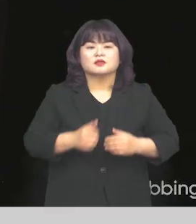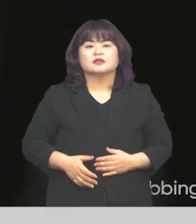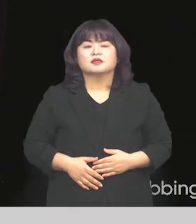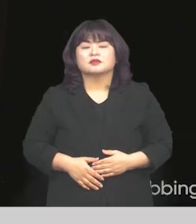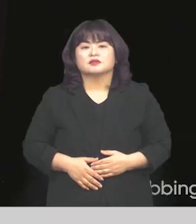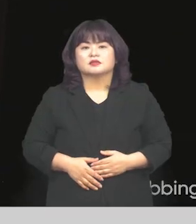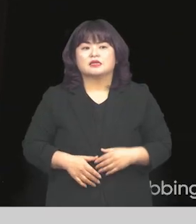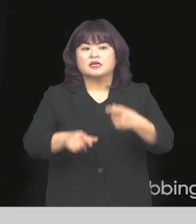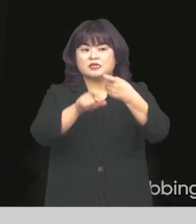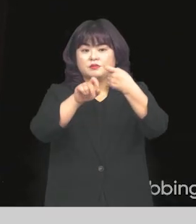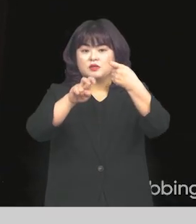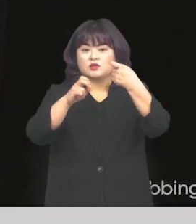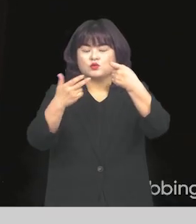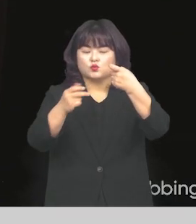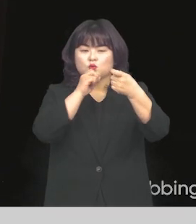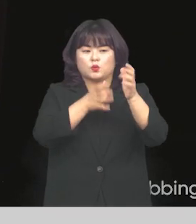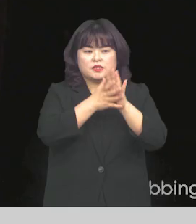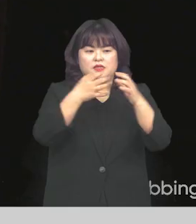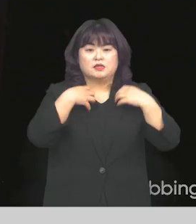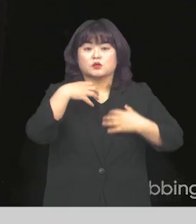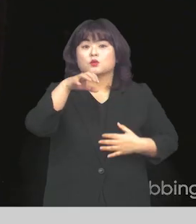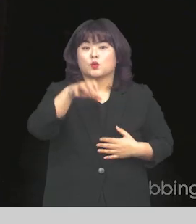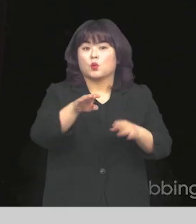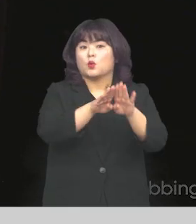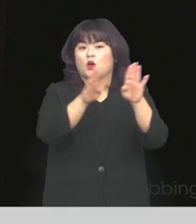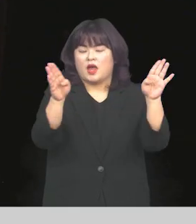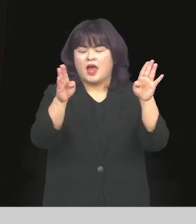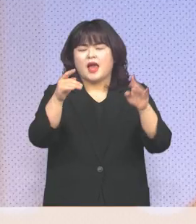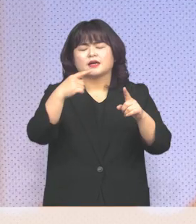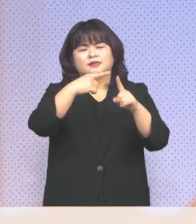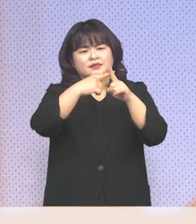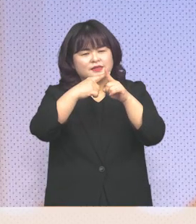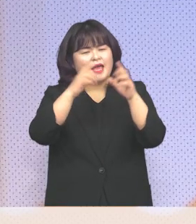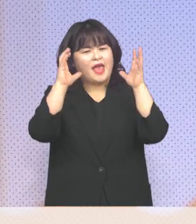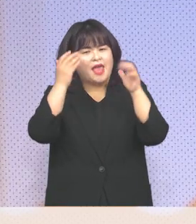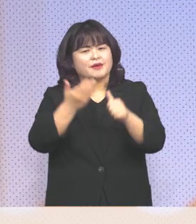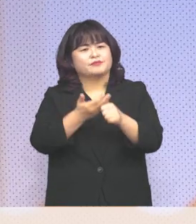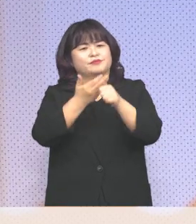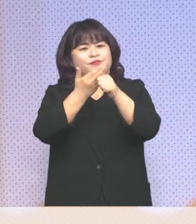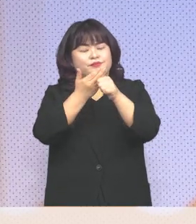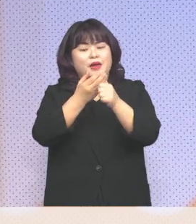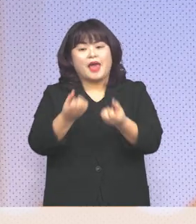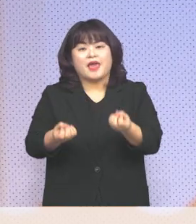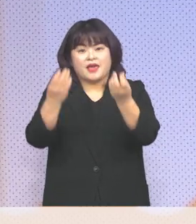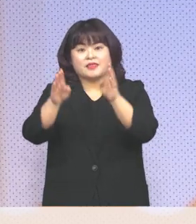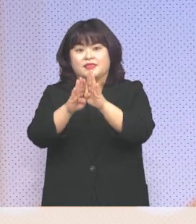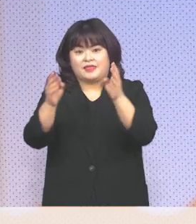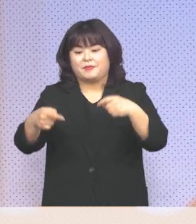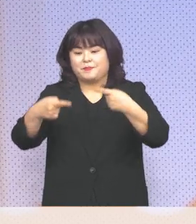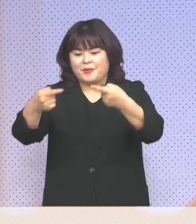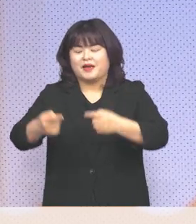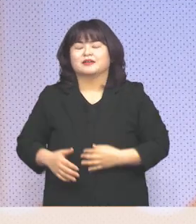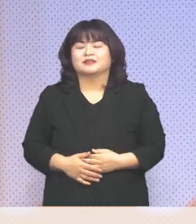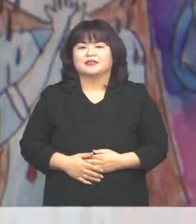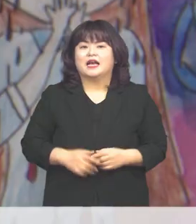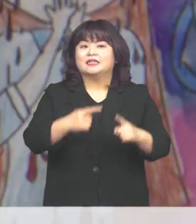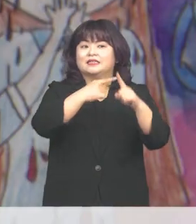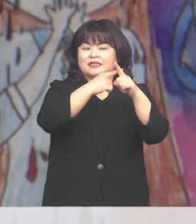이상일 용인특례시장은 지난달 29일 시청 에이스홀에 열린 긍정적으로 아이 키우기 페스타에